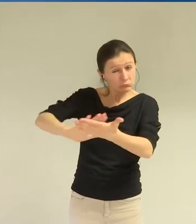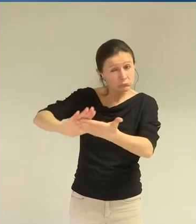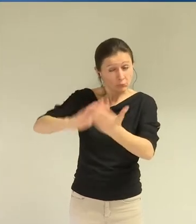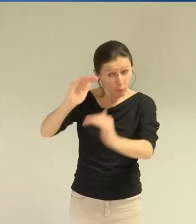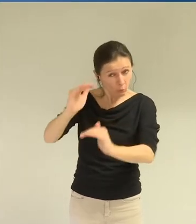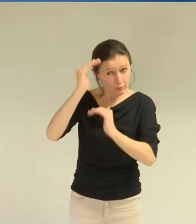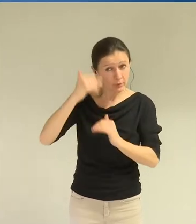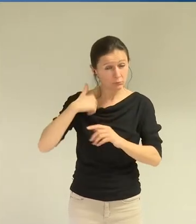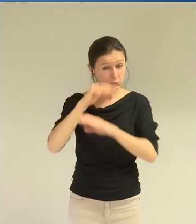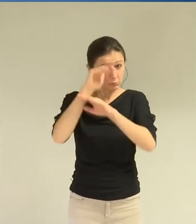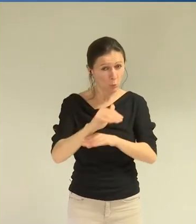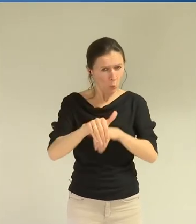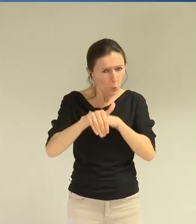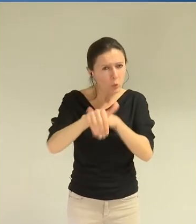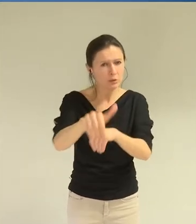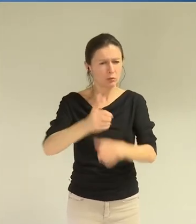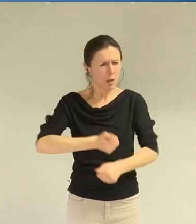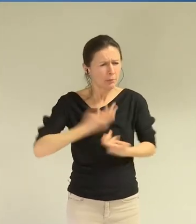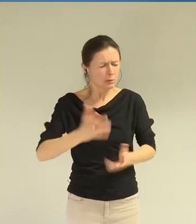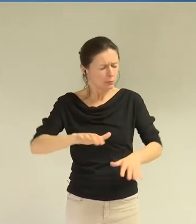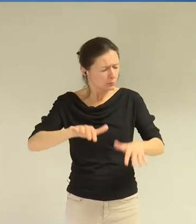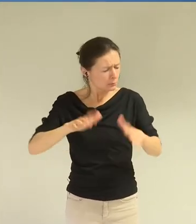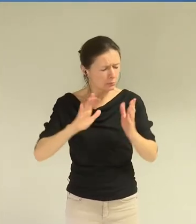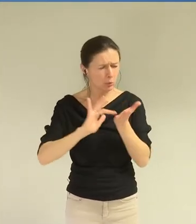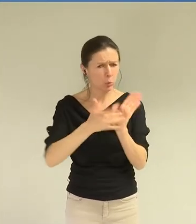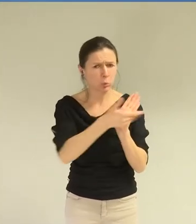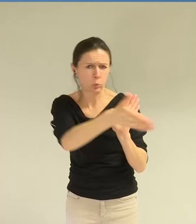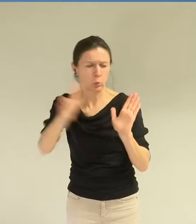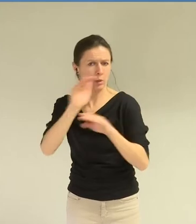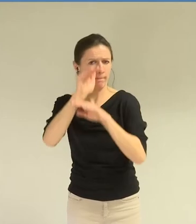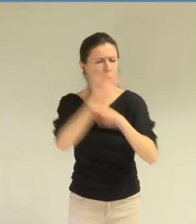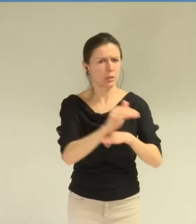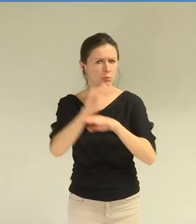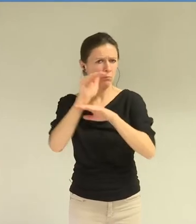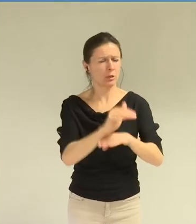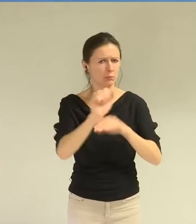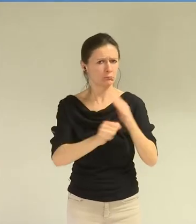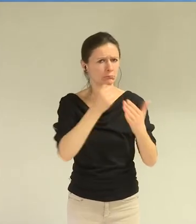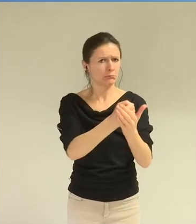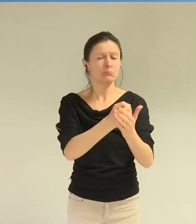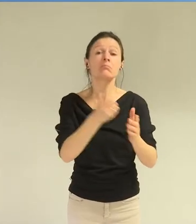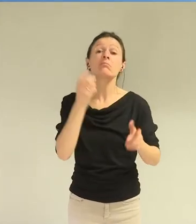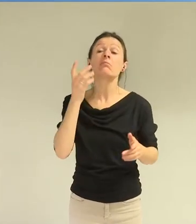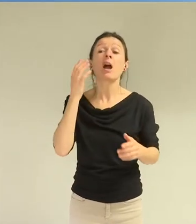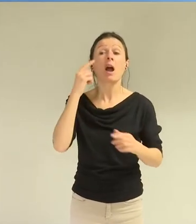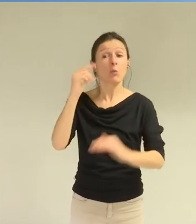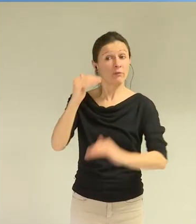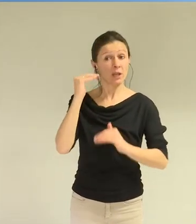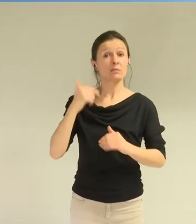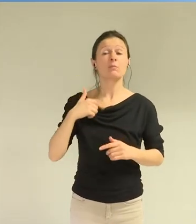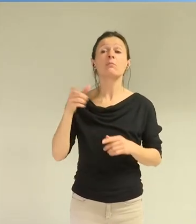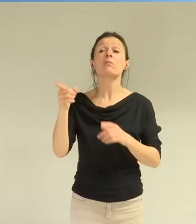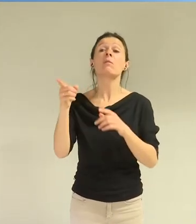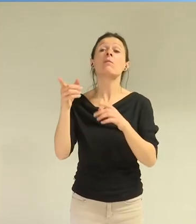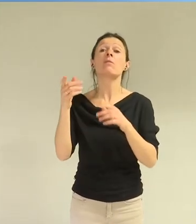dans le cadre prévu par la loi et comptez sur moi pour ne jamais agir comme ceux jupiter versatile dangereux que vous